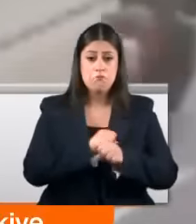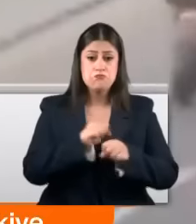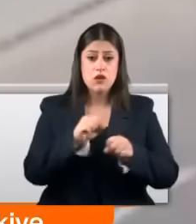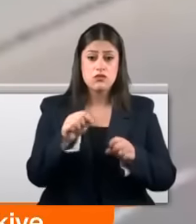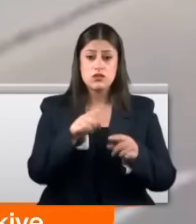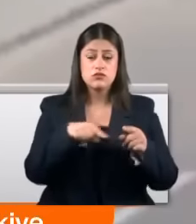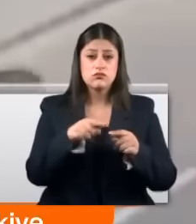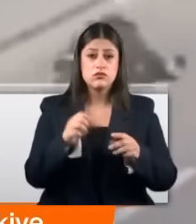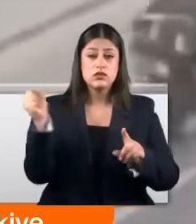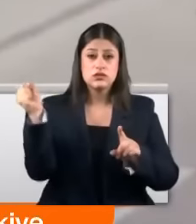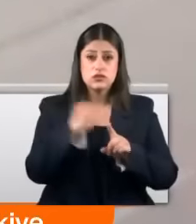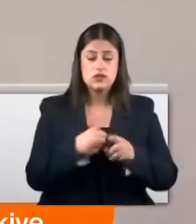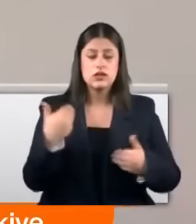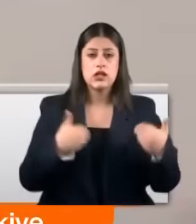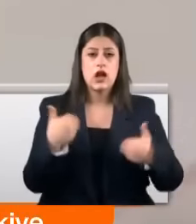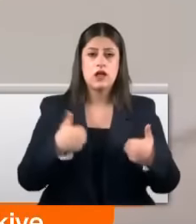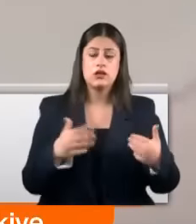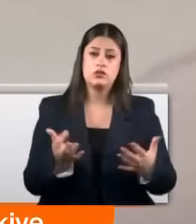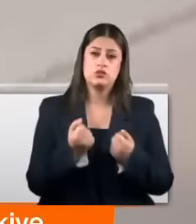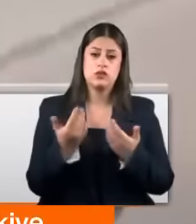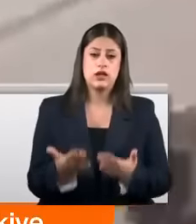rağmen saldırıyı yaralı atlattı.